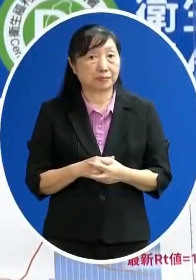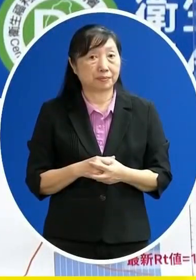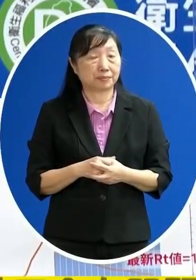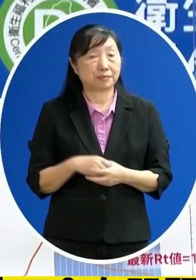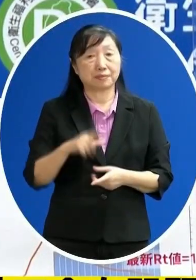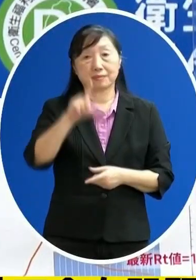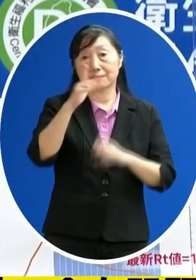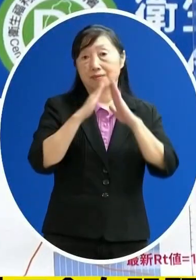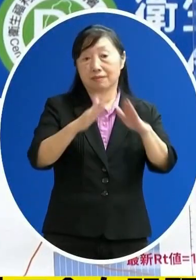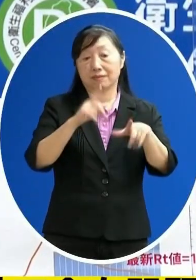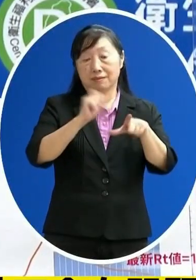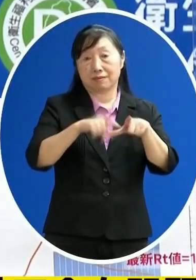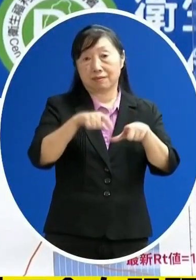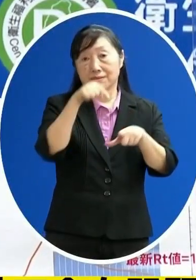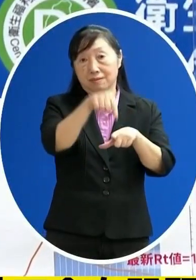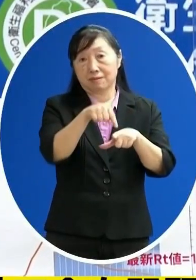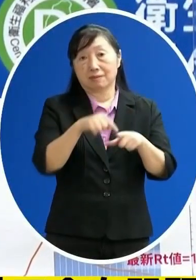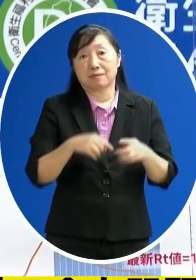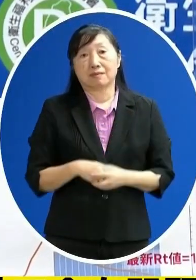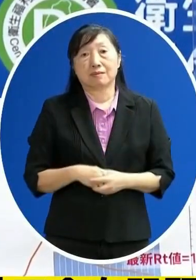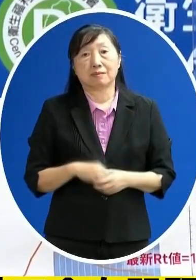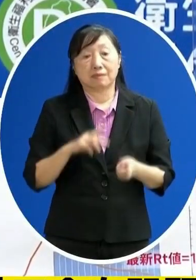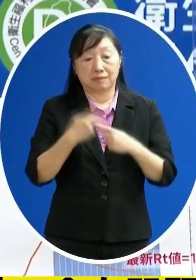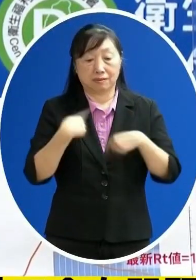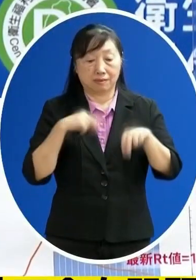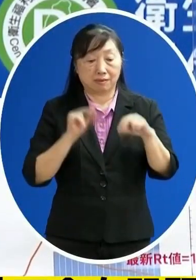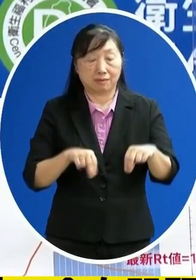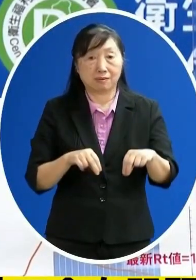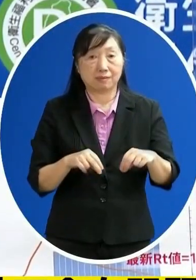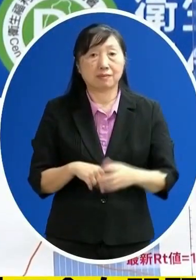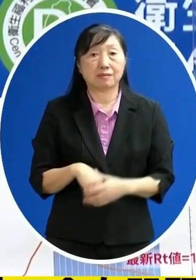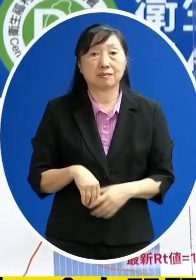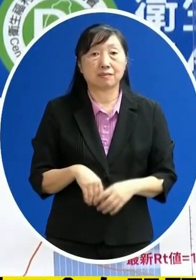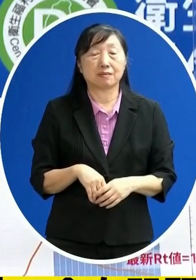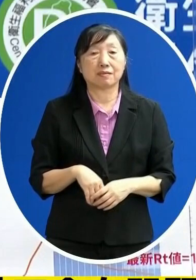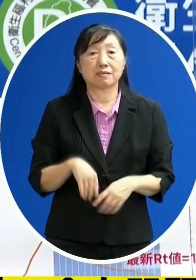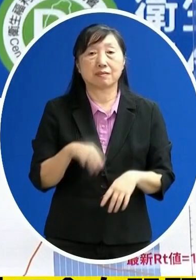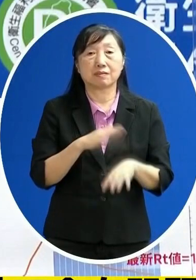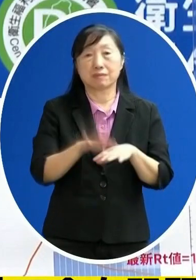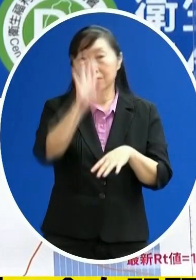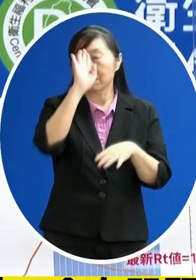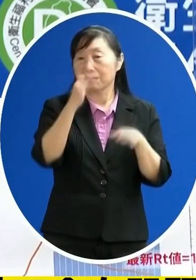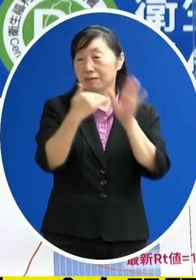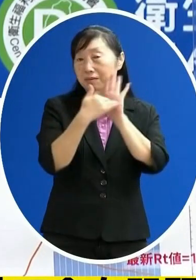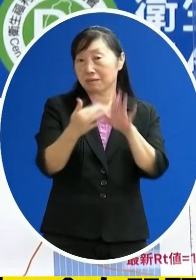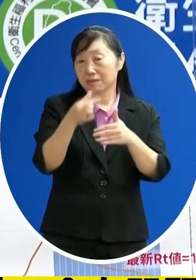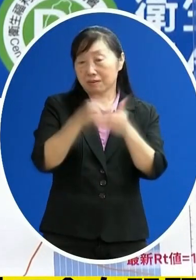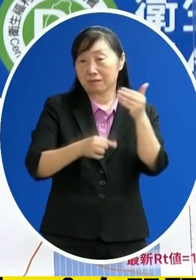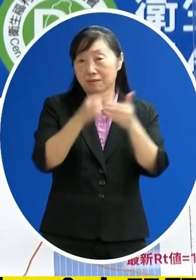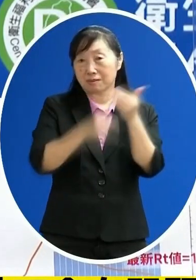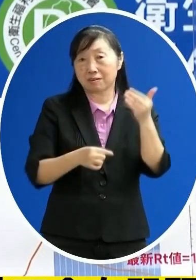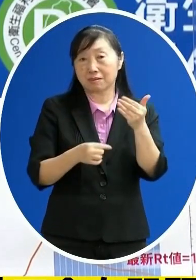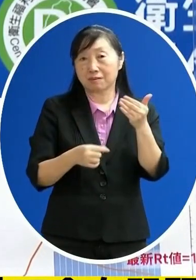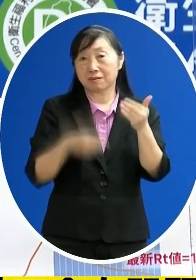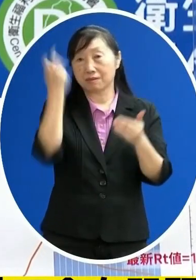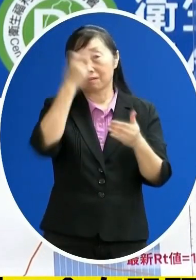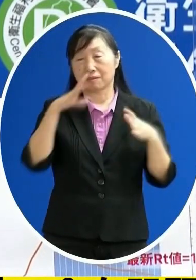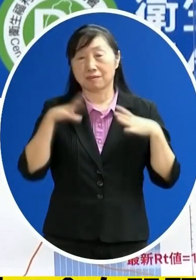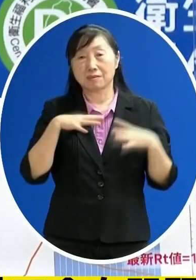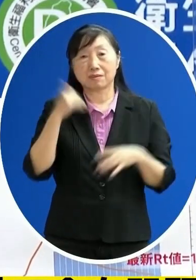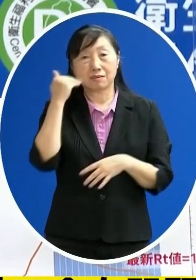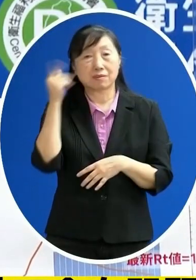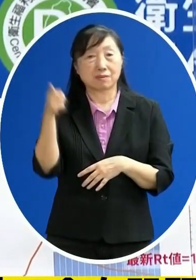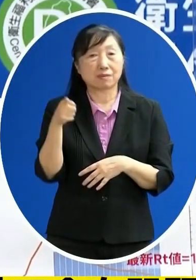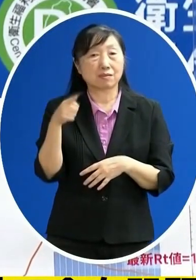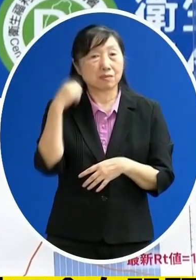上市公司啊，公司里面的啊，跟我们签约一样，都有一些相关的保密的条款。好，那检察官我认为是